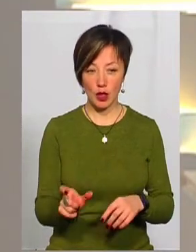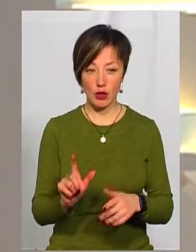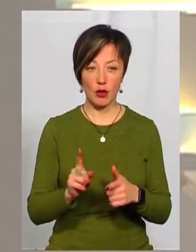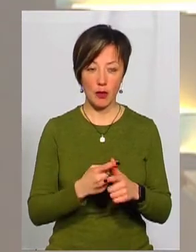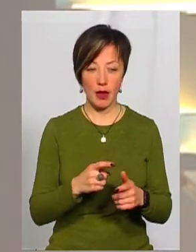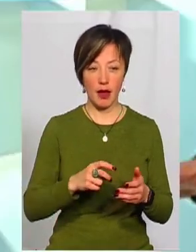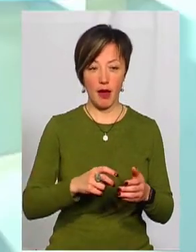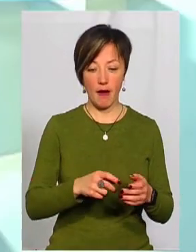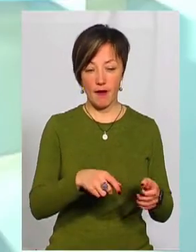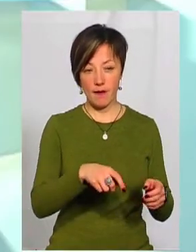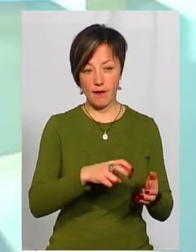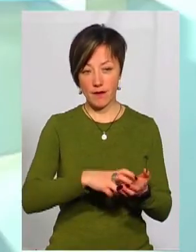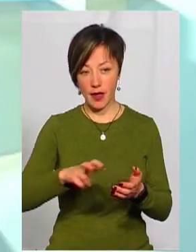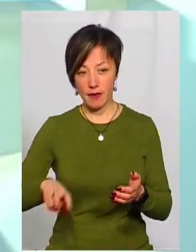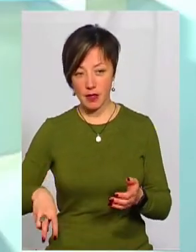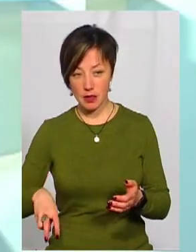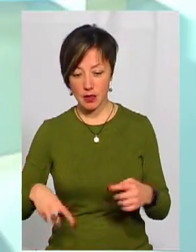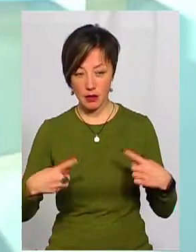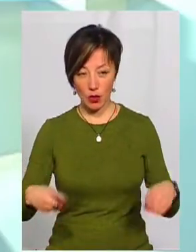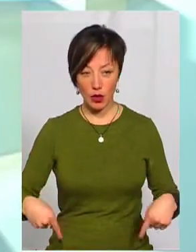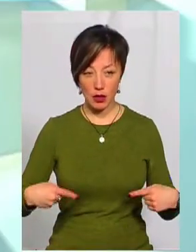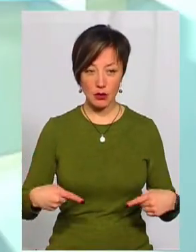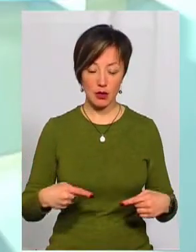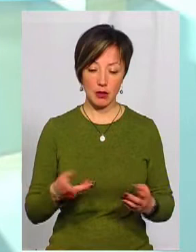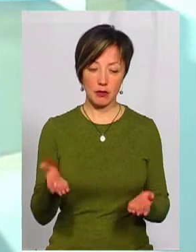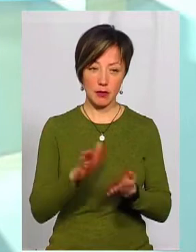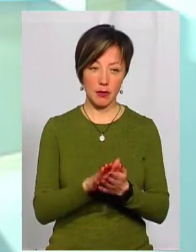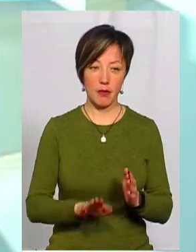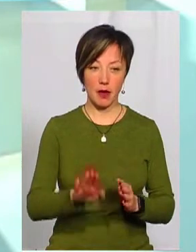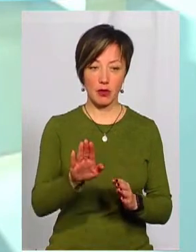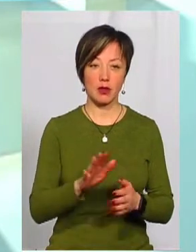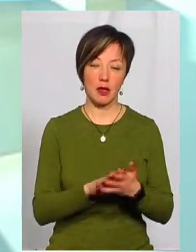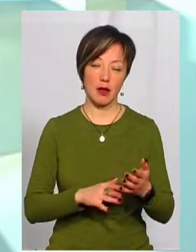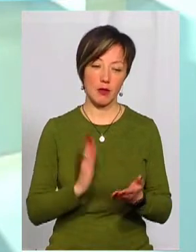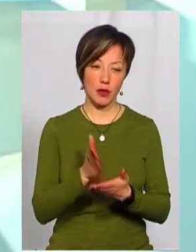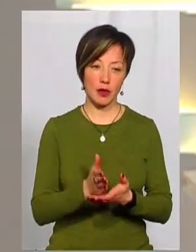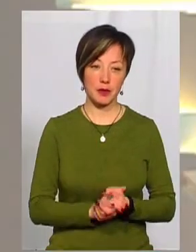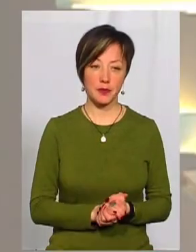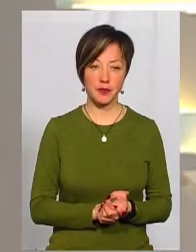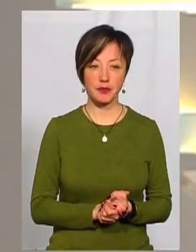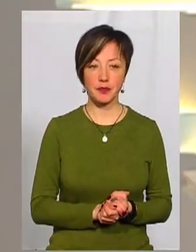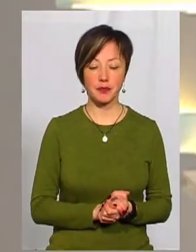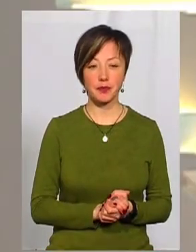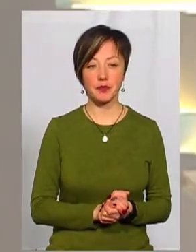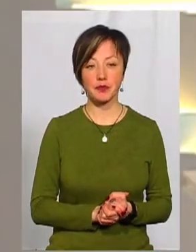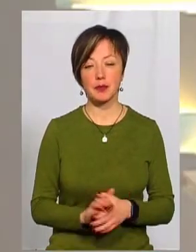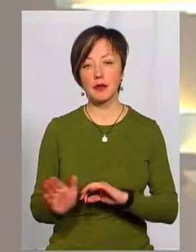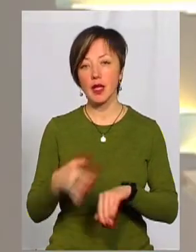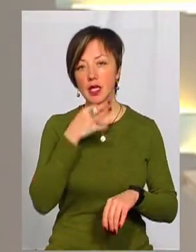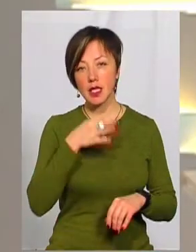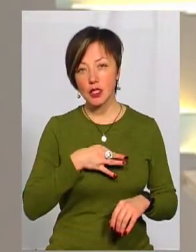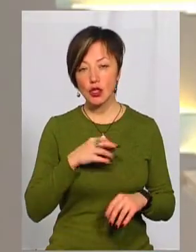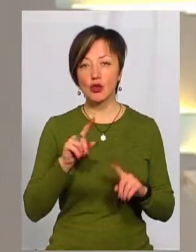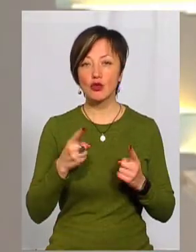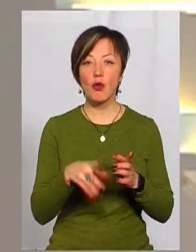знов на зупинниці висадити, склав у пандус і поїхав собі далі по маршруту. Зрозуміло. Скажіть,